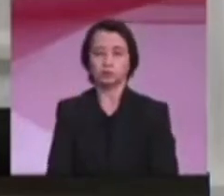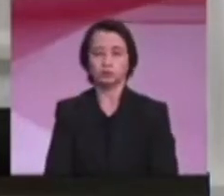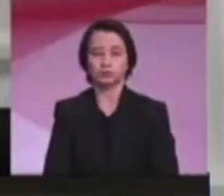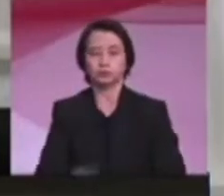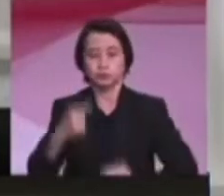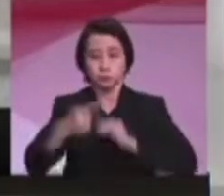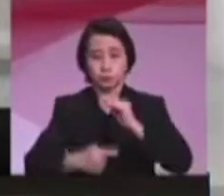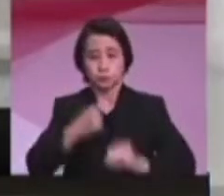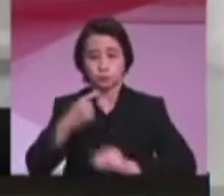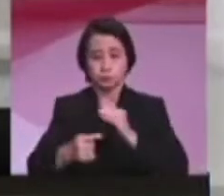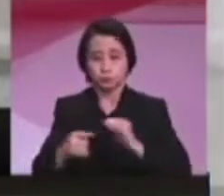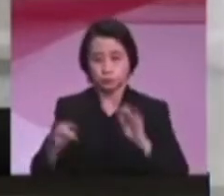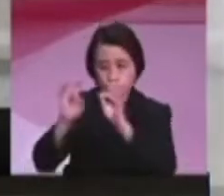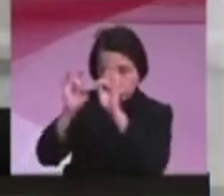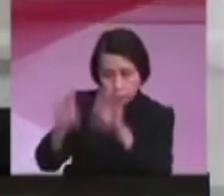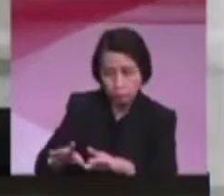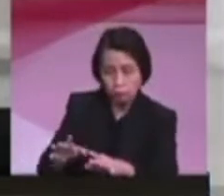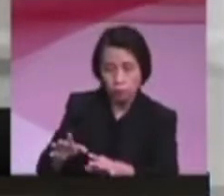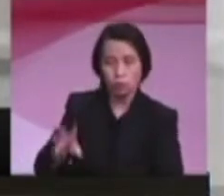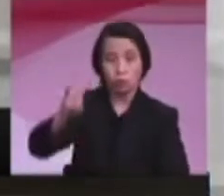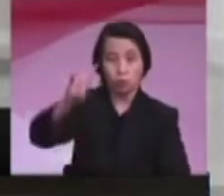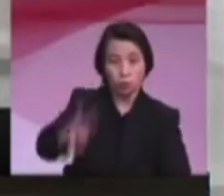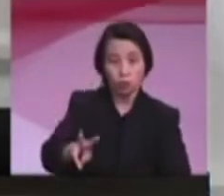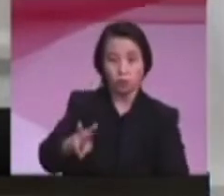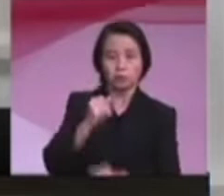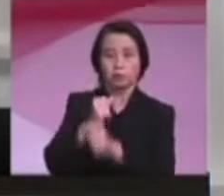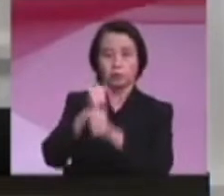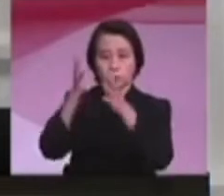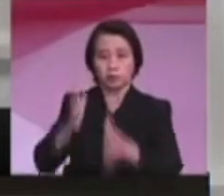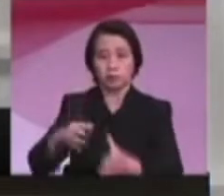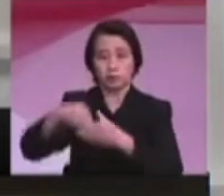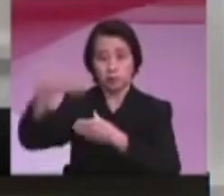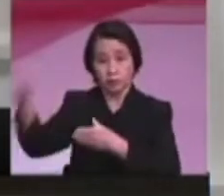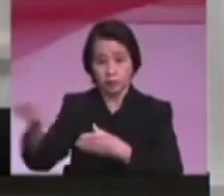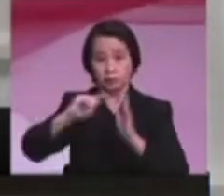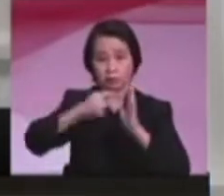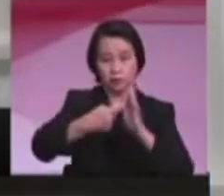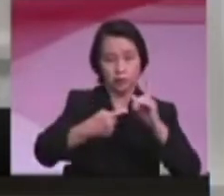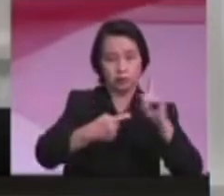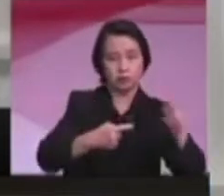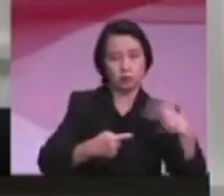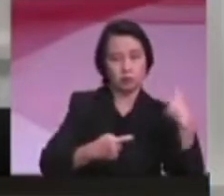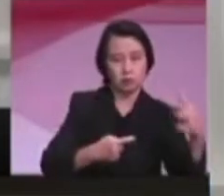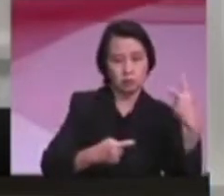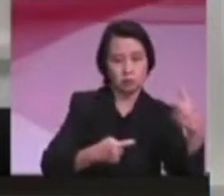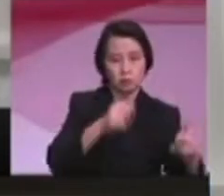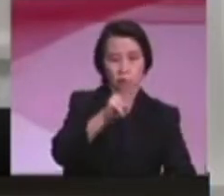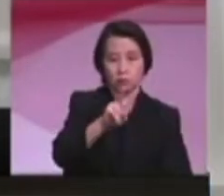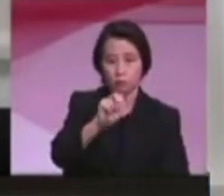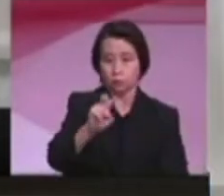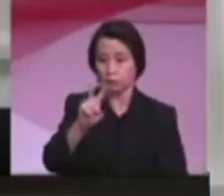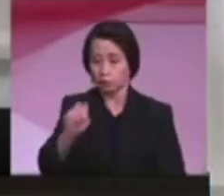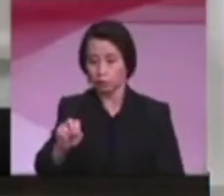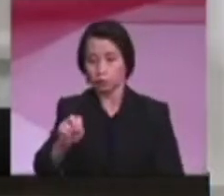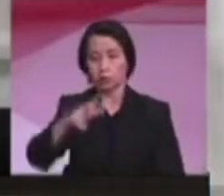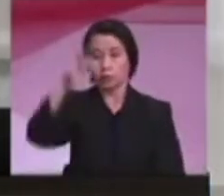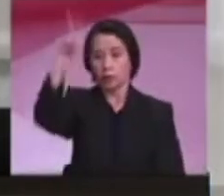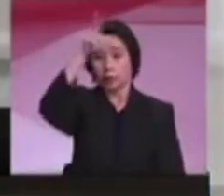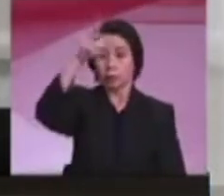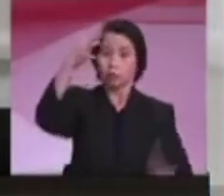mengenai saringan wajib pekerja asing. Bermula 1 Disember 2020, kerajaan telah